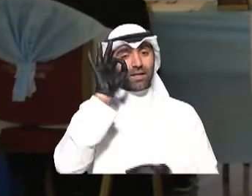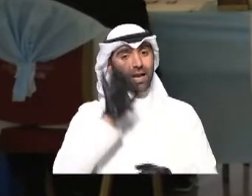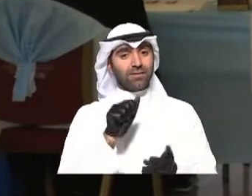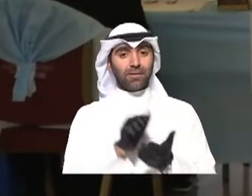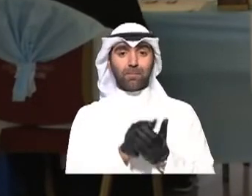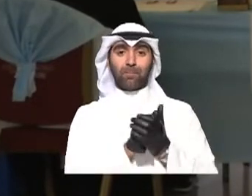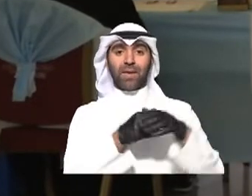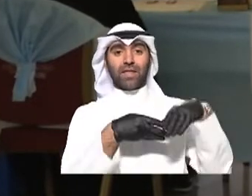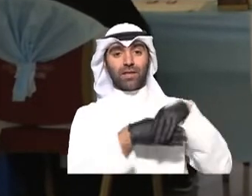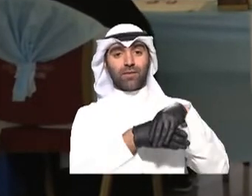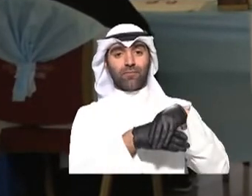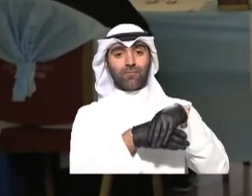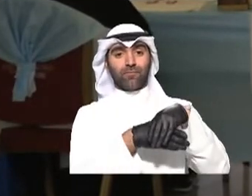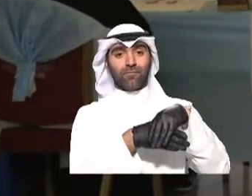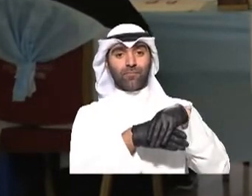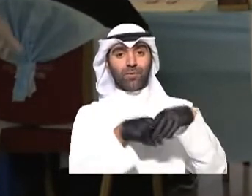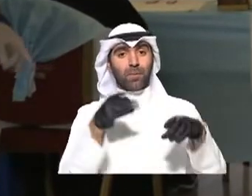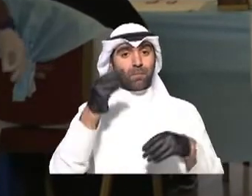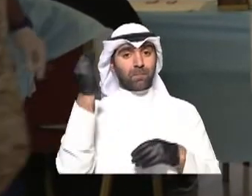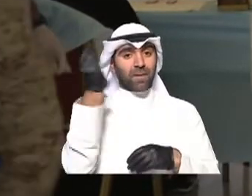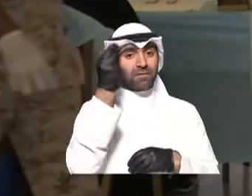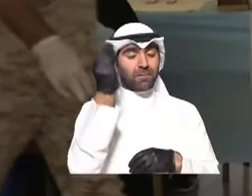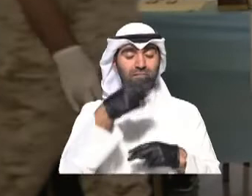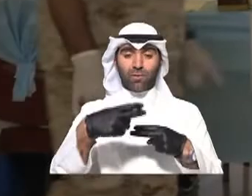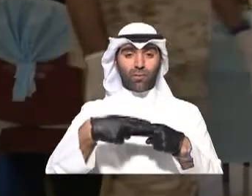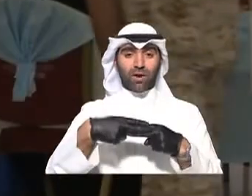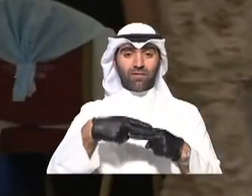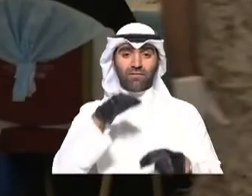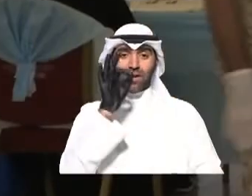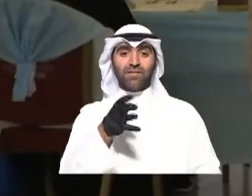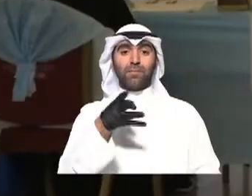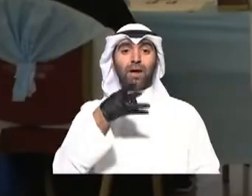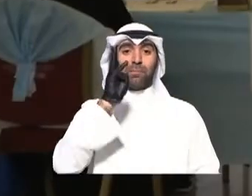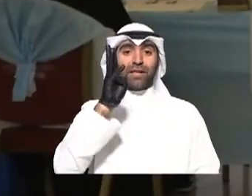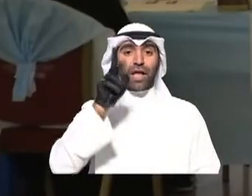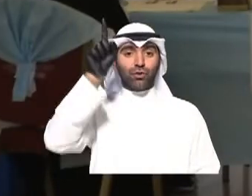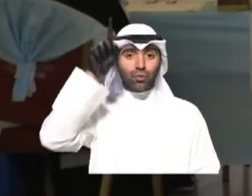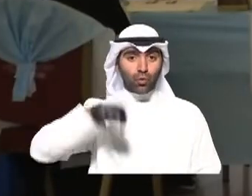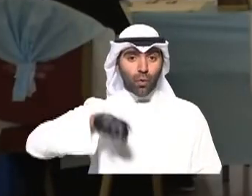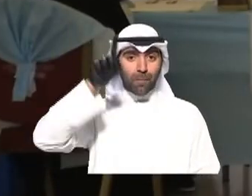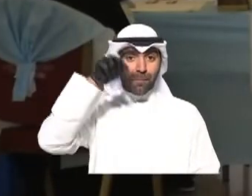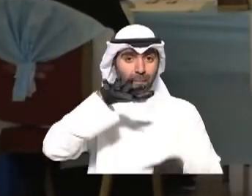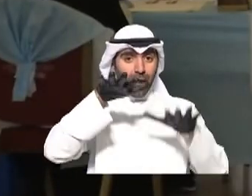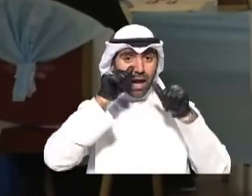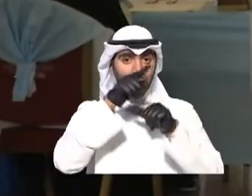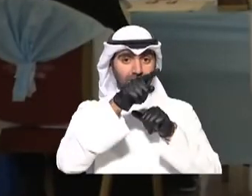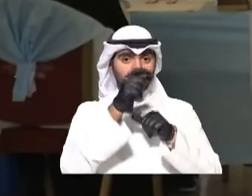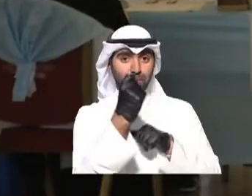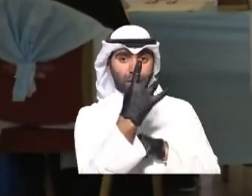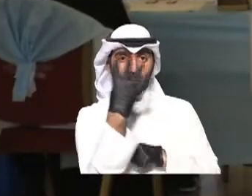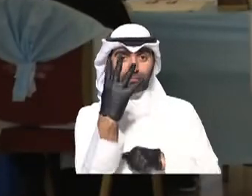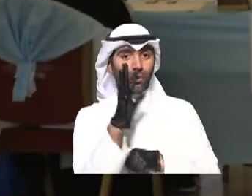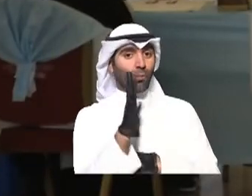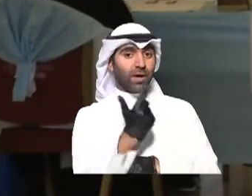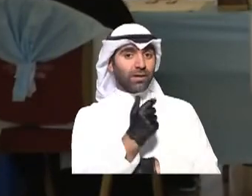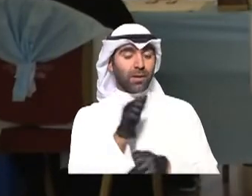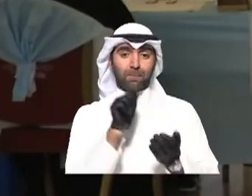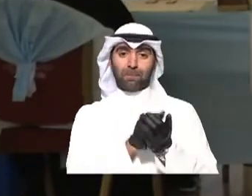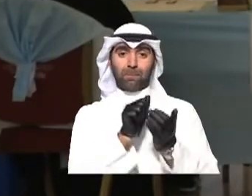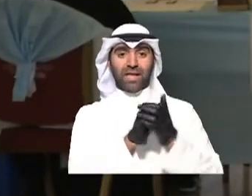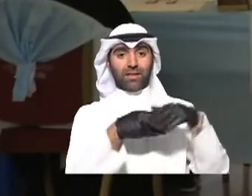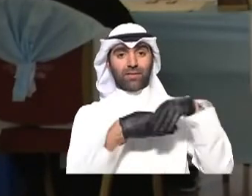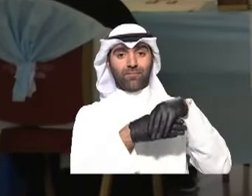14 يوما، وذلك استكمالا لإجراءات الوقاية والحماية التي فرضها هذا الفيروس على العالم، عملا